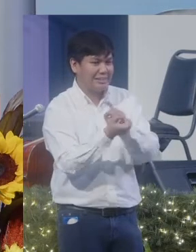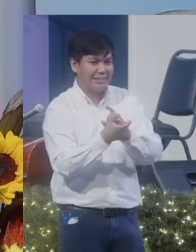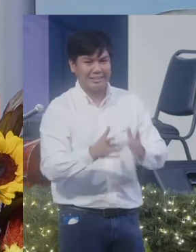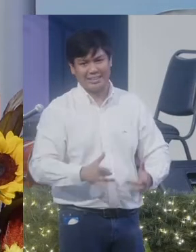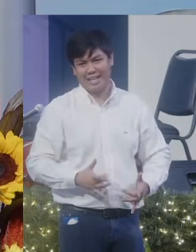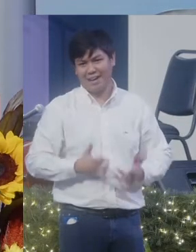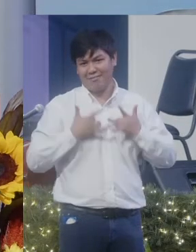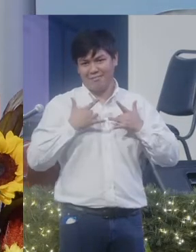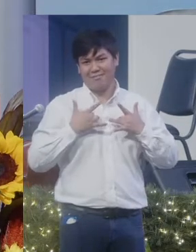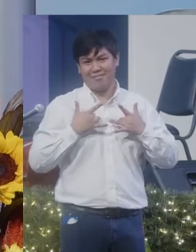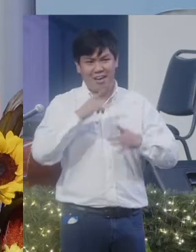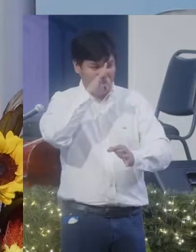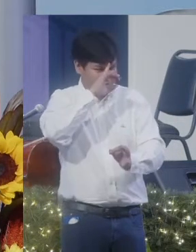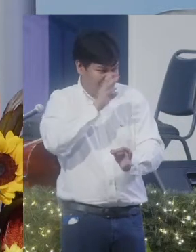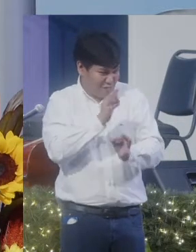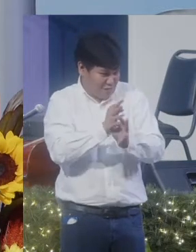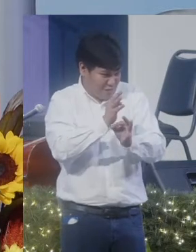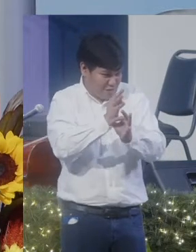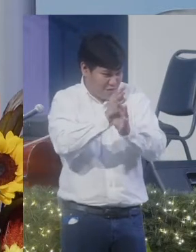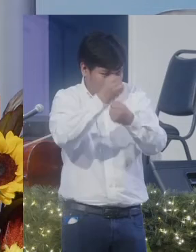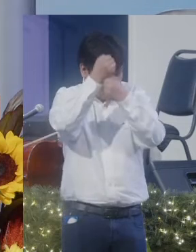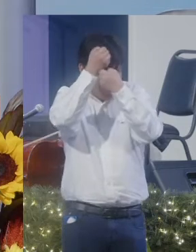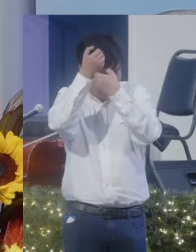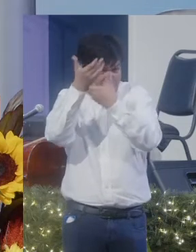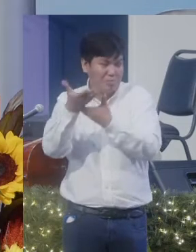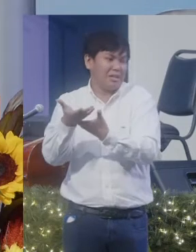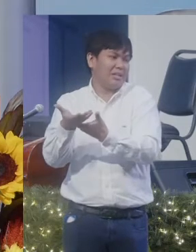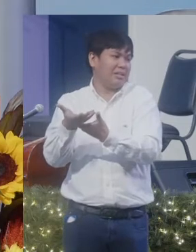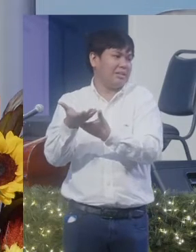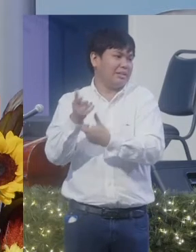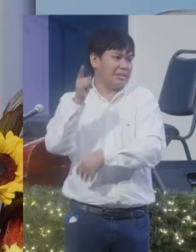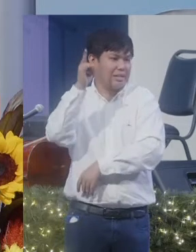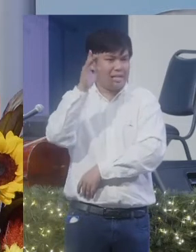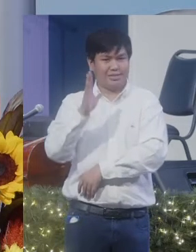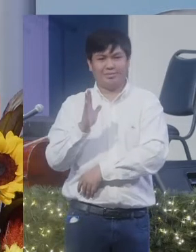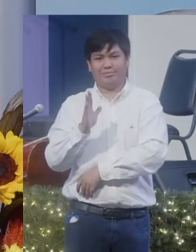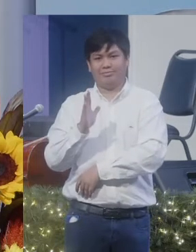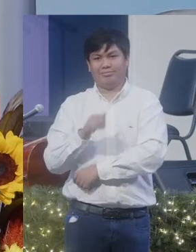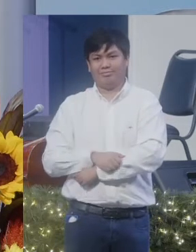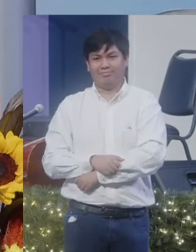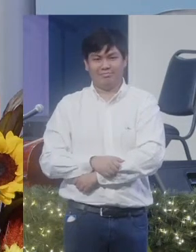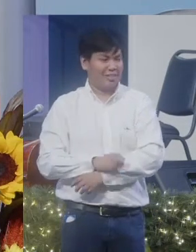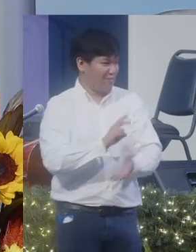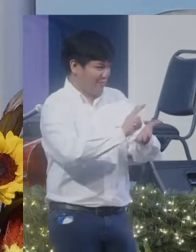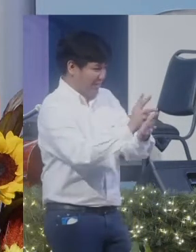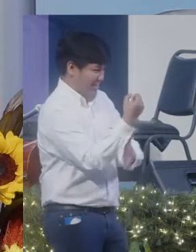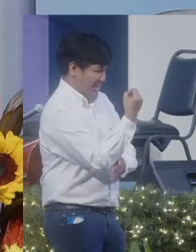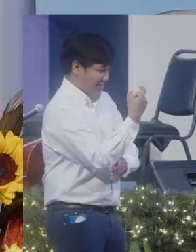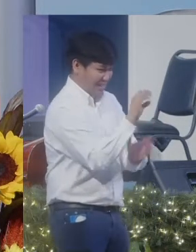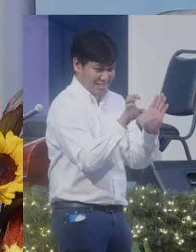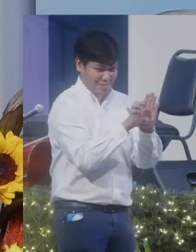sa tapat na pagsunod ng lahat ng kanyang mga hinirang. Pansin niyo yung verse 11.